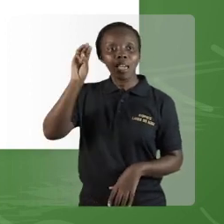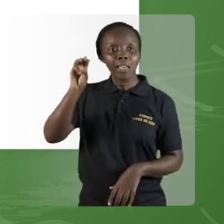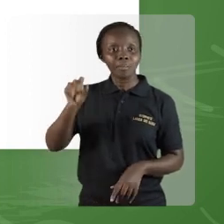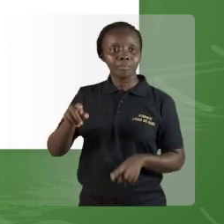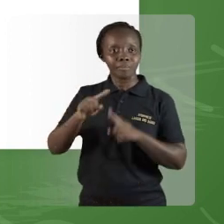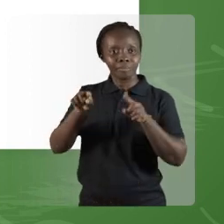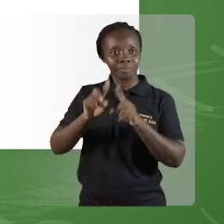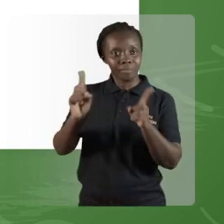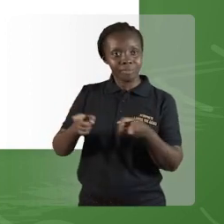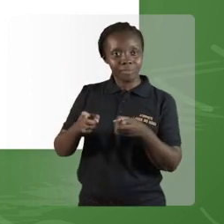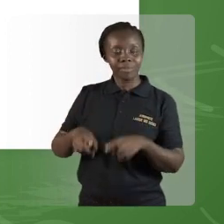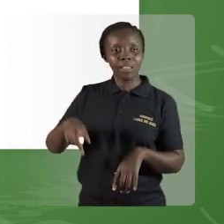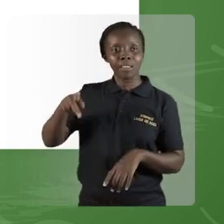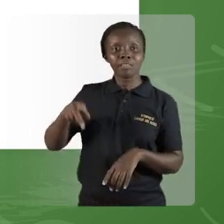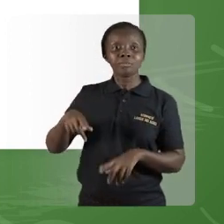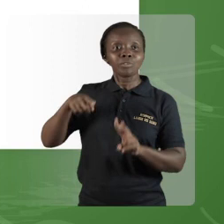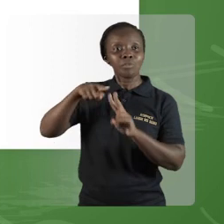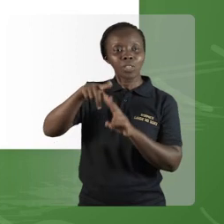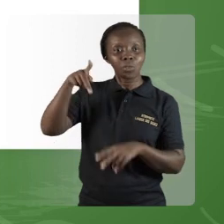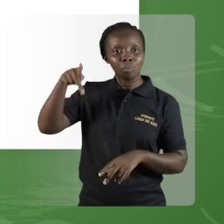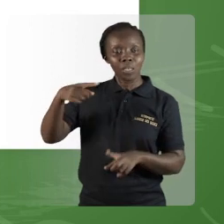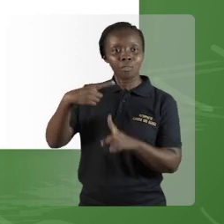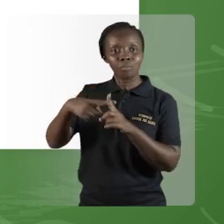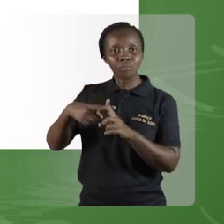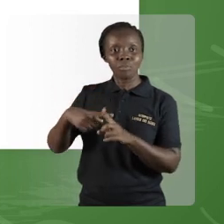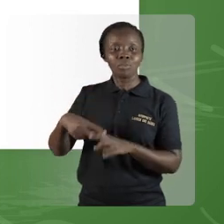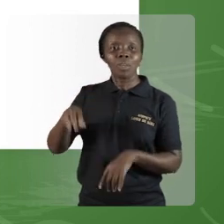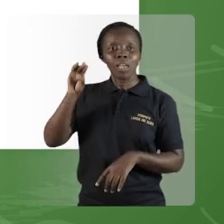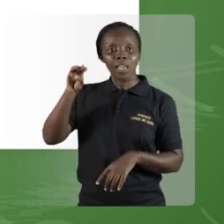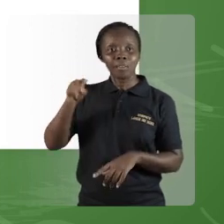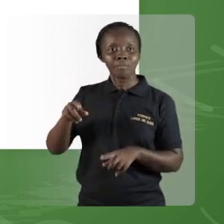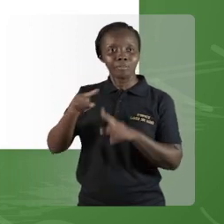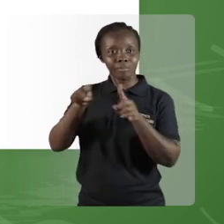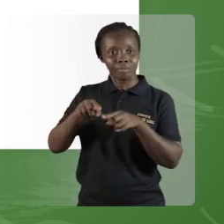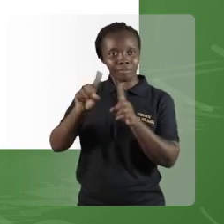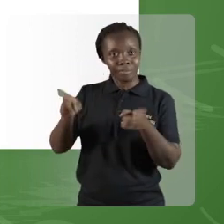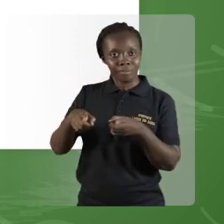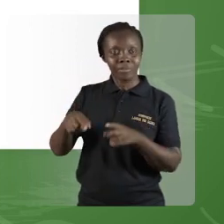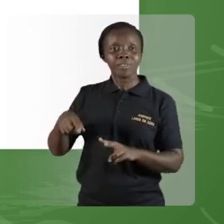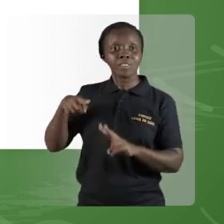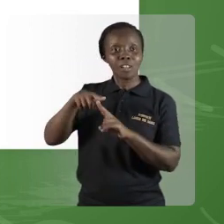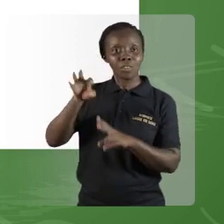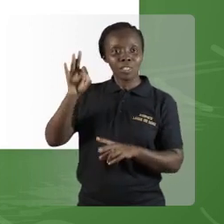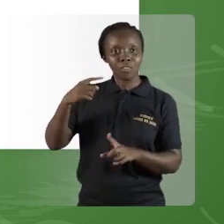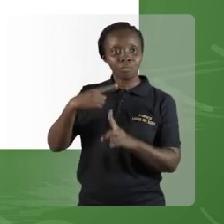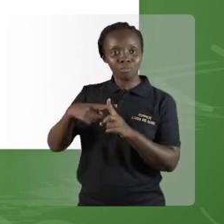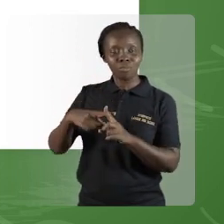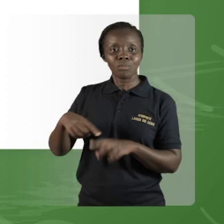F par rapport à delta, plus moment de R par rapport à delta, égale à 0.